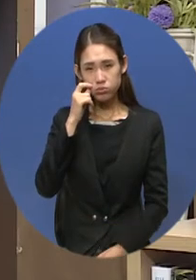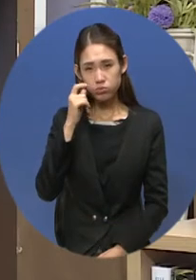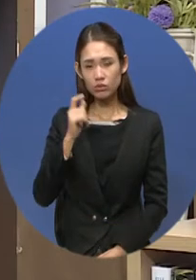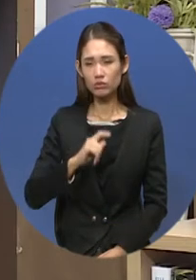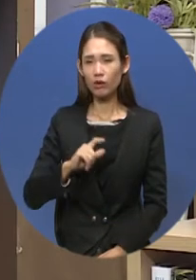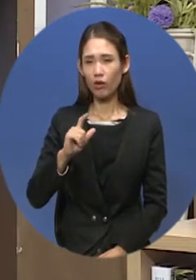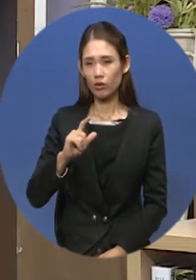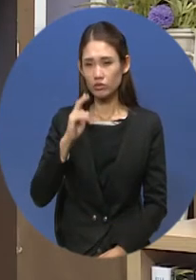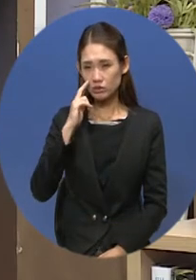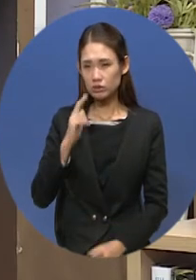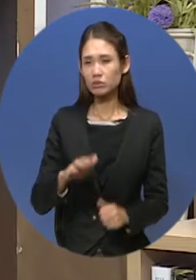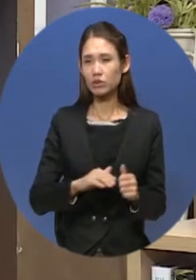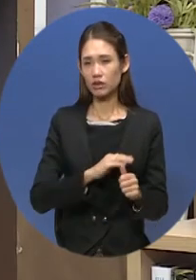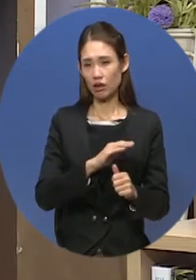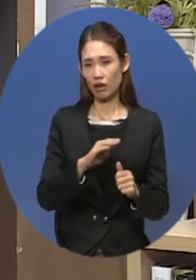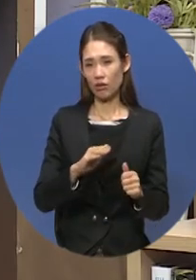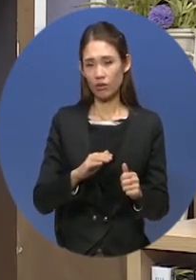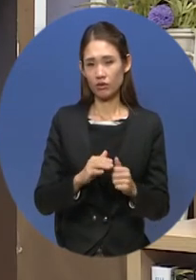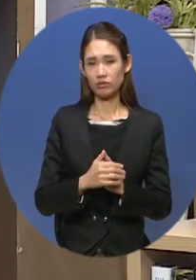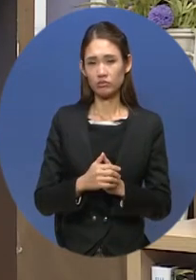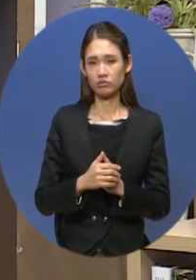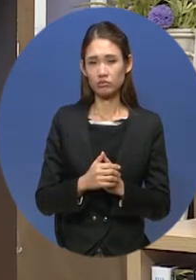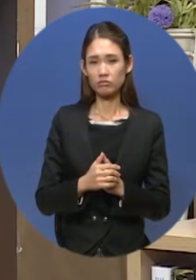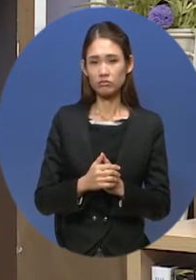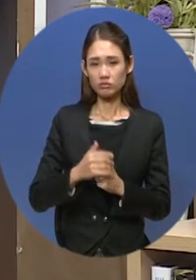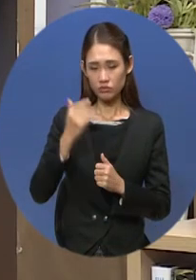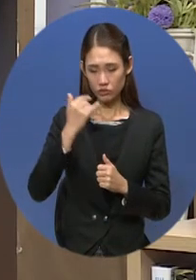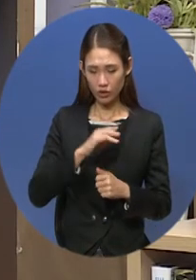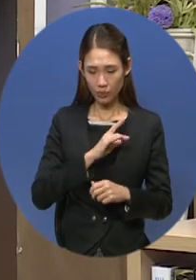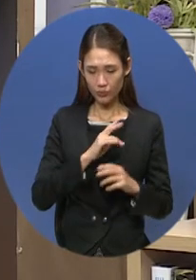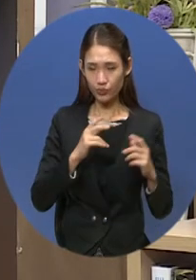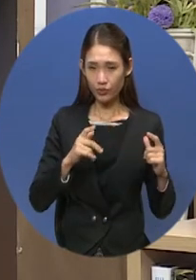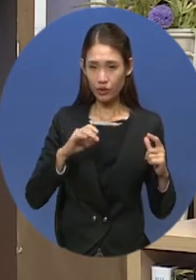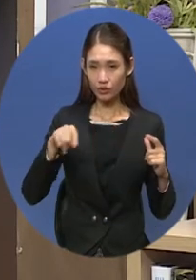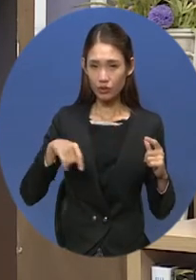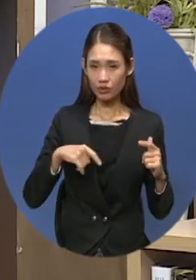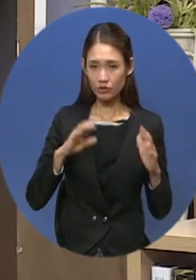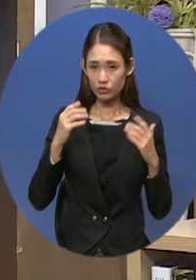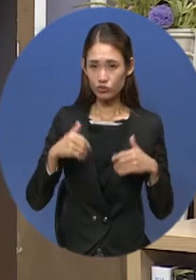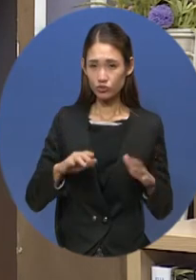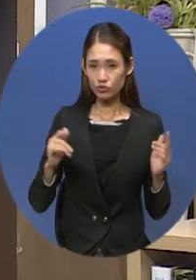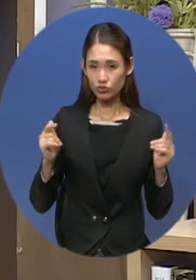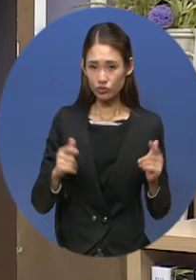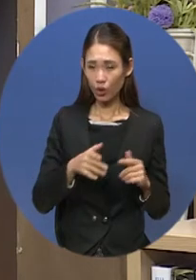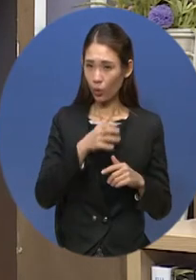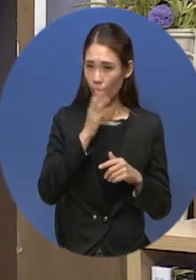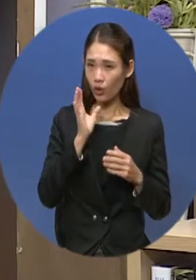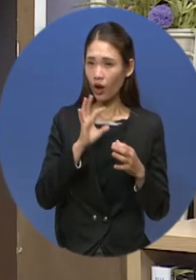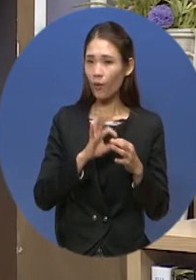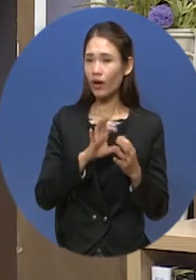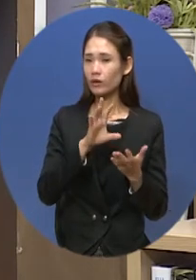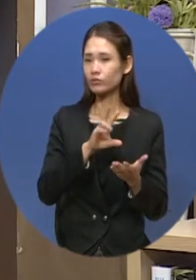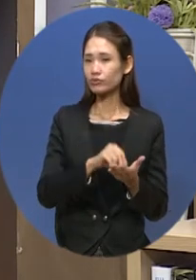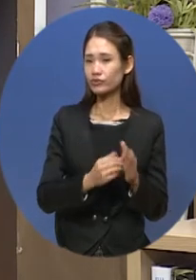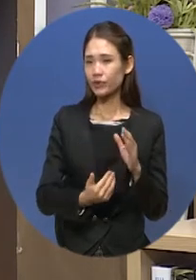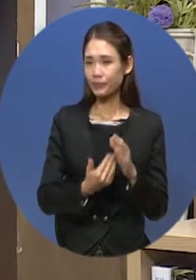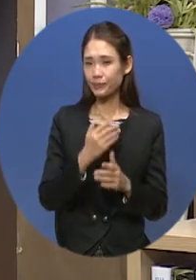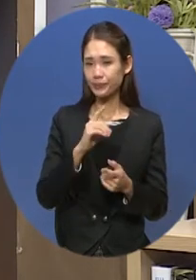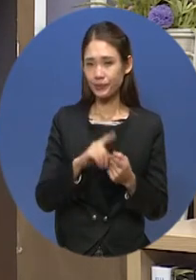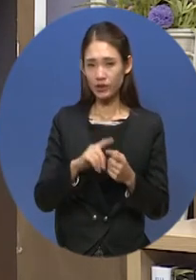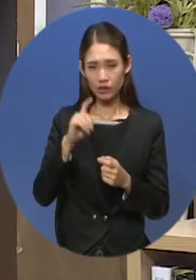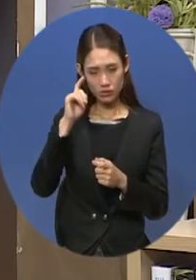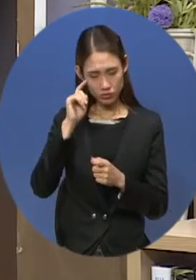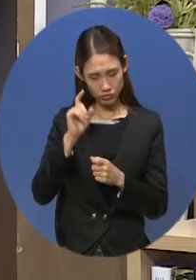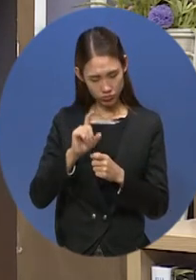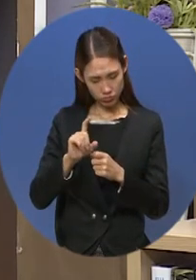그렇죠. 심각한 상황인 것 같은데요. 하지만 이제 충남도의회에서는 이러한 저출산이나 고령화 문제에 대해서 좀 중점적으로 또 깊이